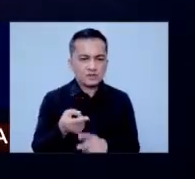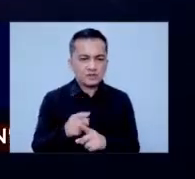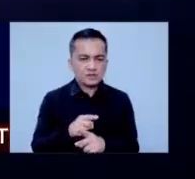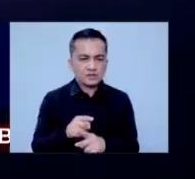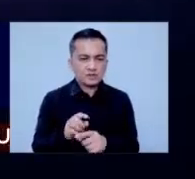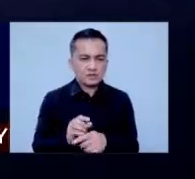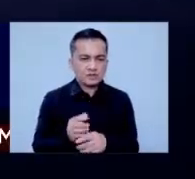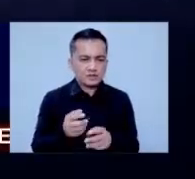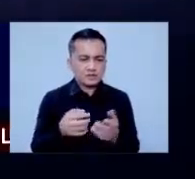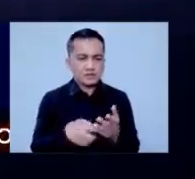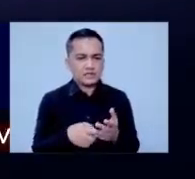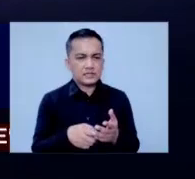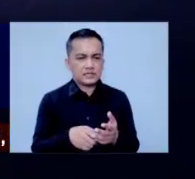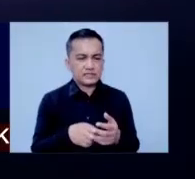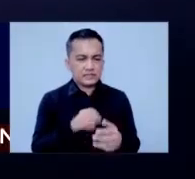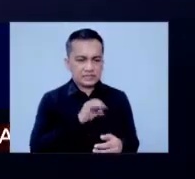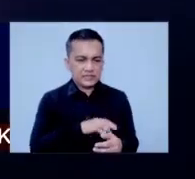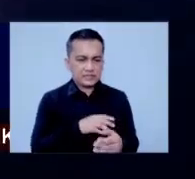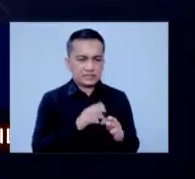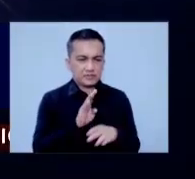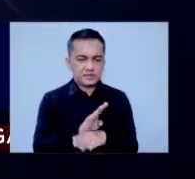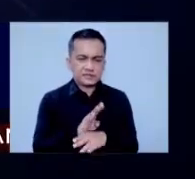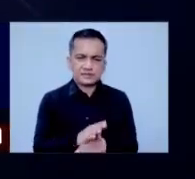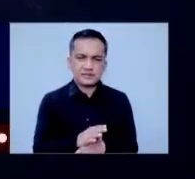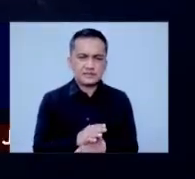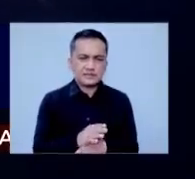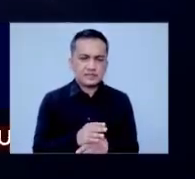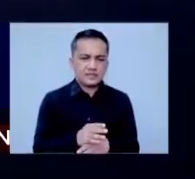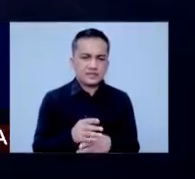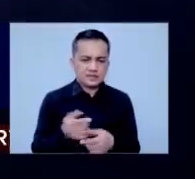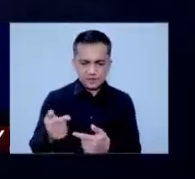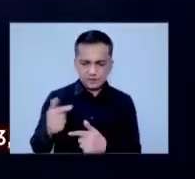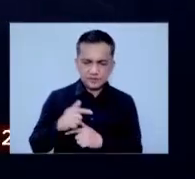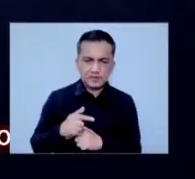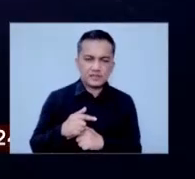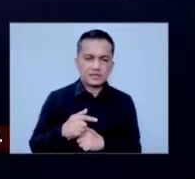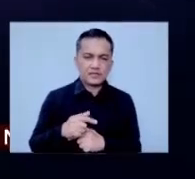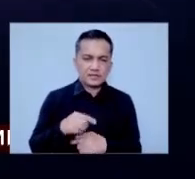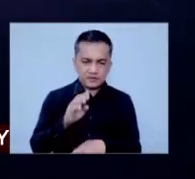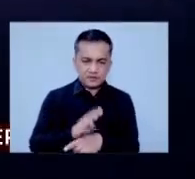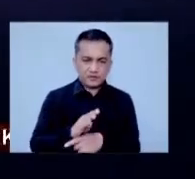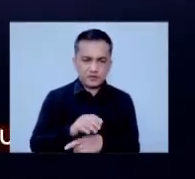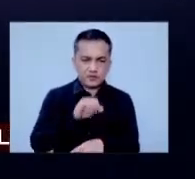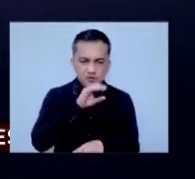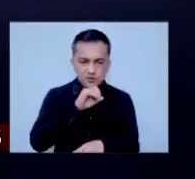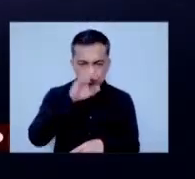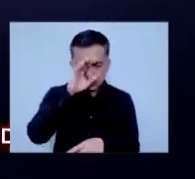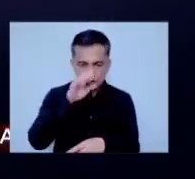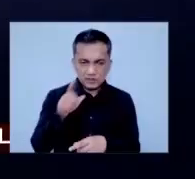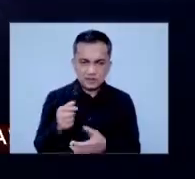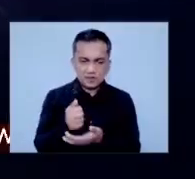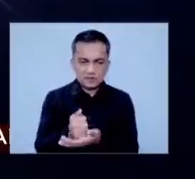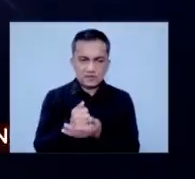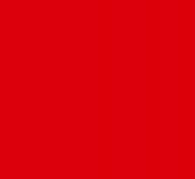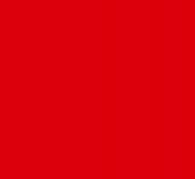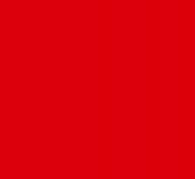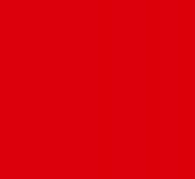kita sa negosyo. Pamana raw ang negosyo ng kanilang lolo't lola na pinagtutulungan nilang